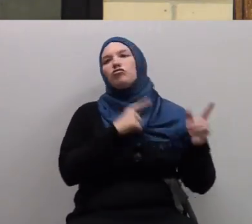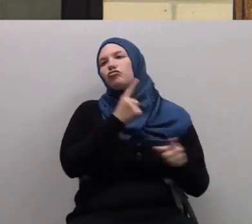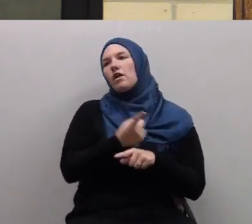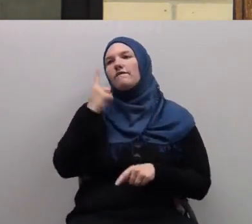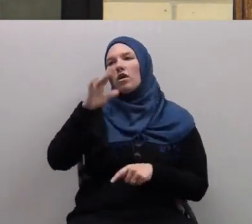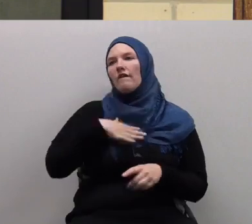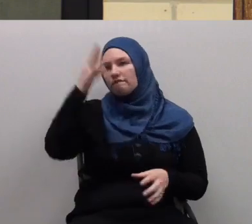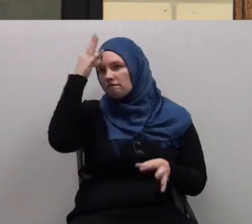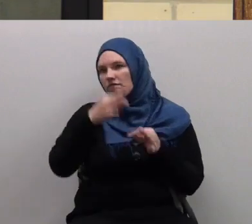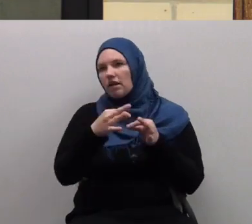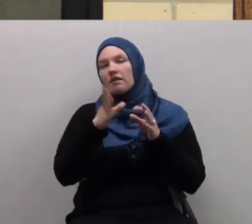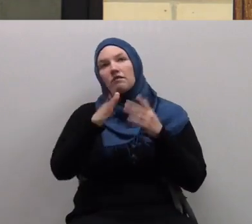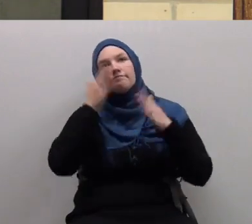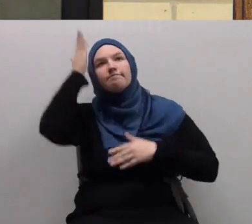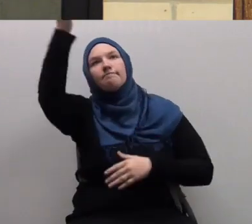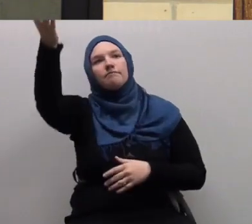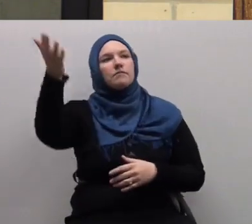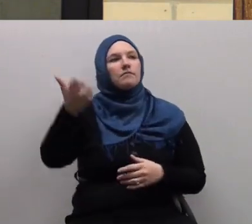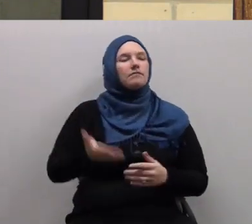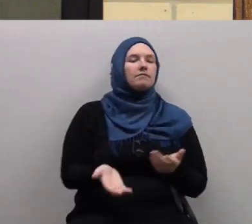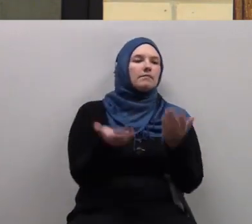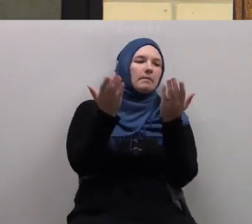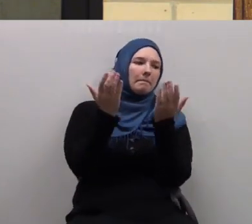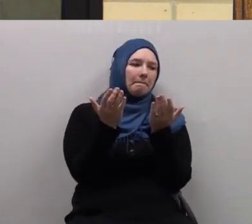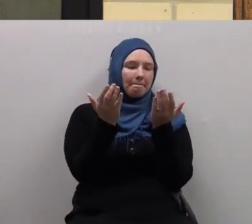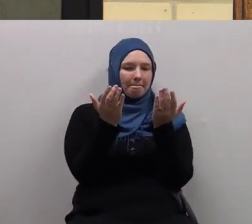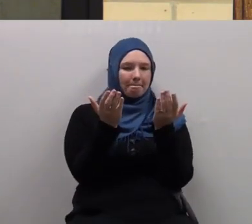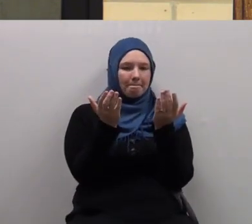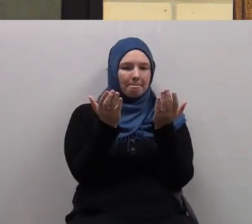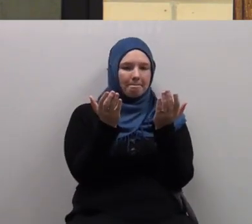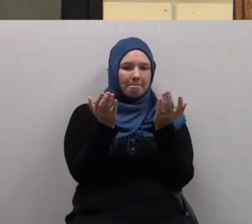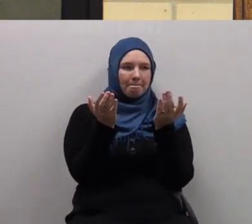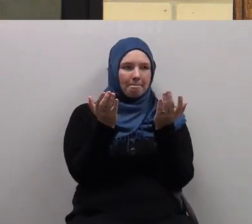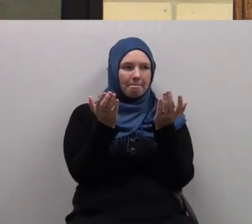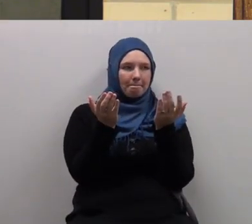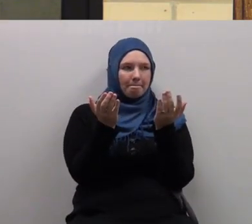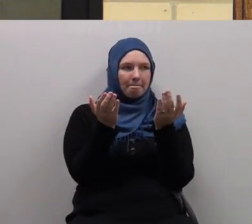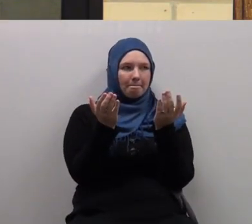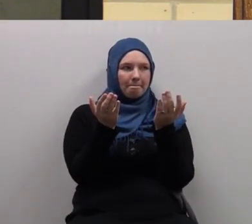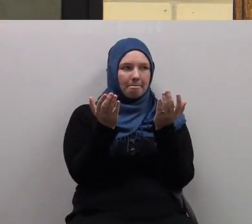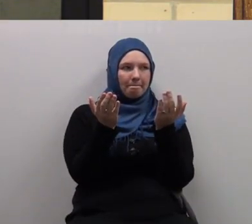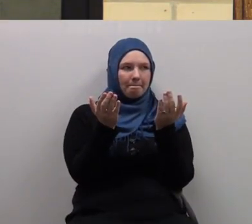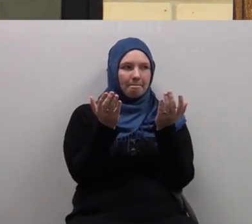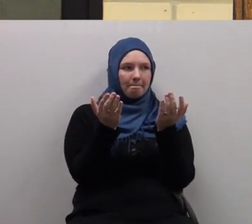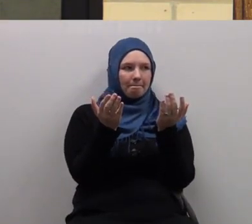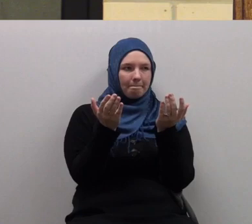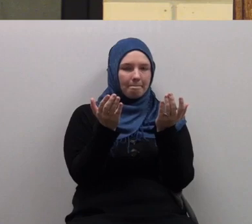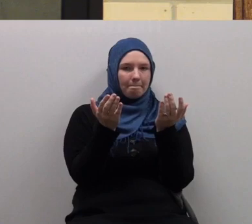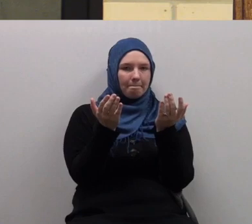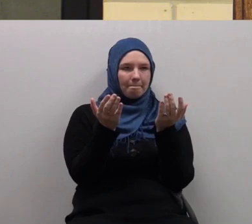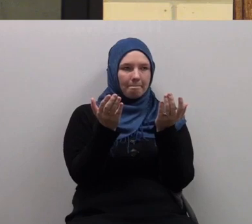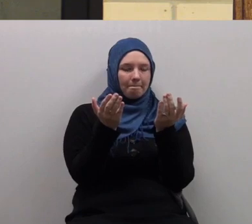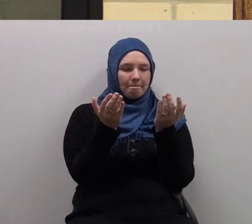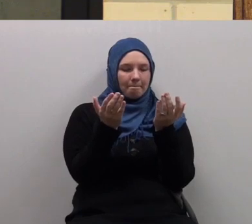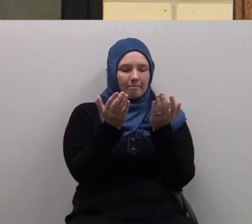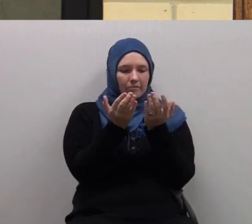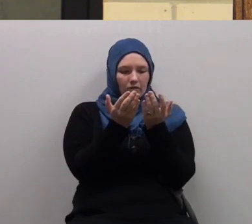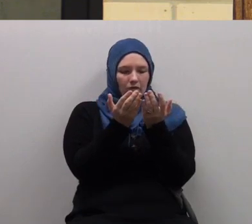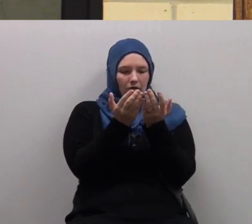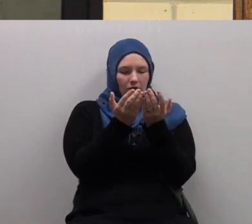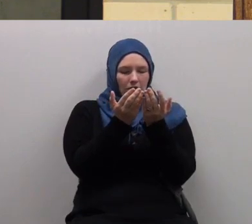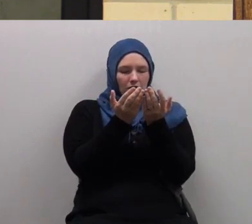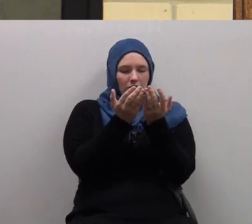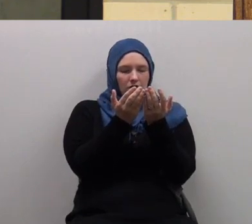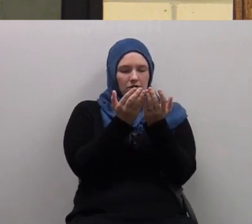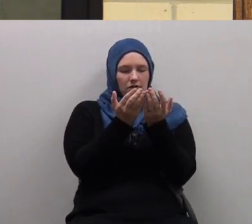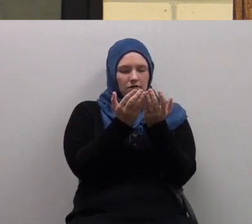our fate in the hereafter. اللهم اهدنا فيمن هديت، وعافنا فيمن عافيت، وتولنا فيمن توليت، وقنا